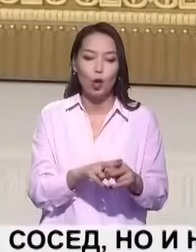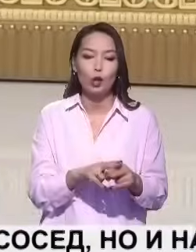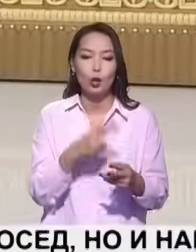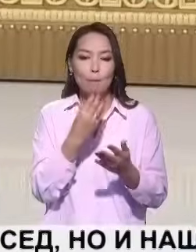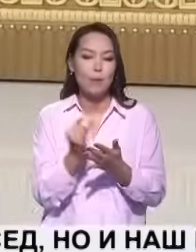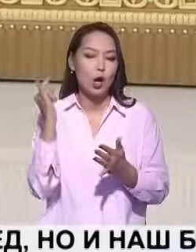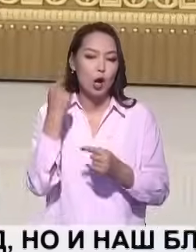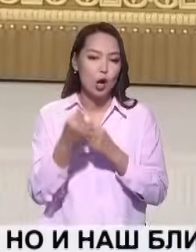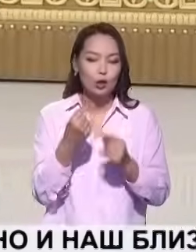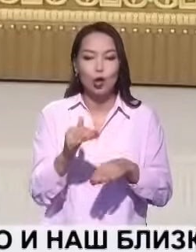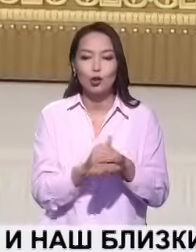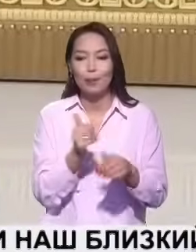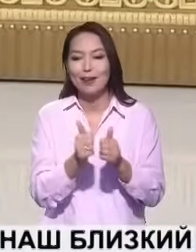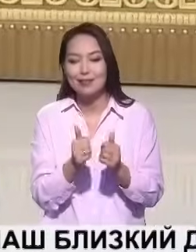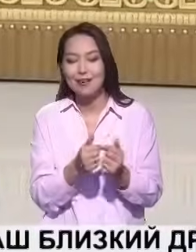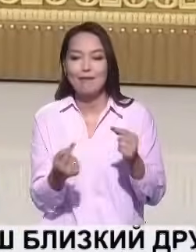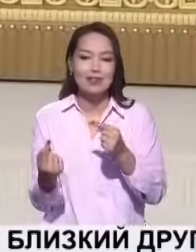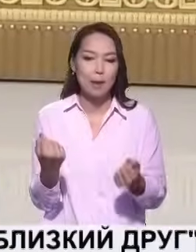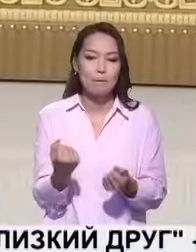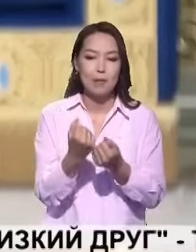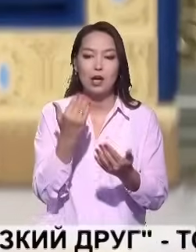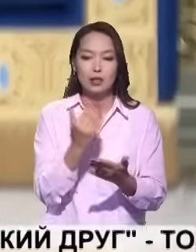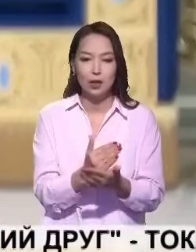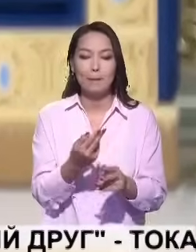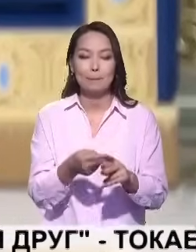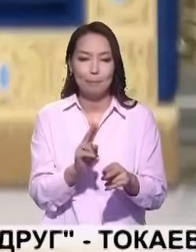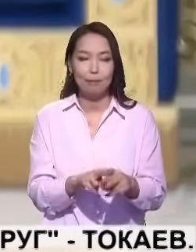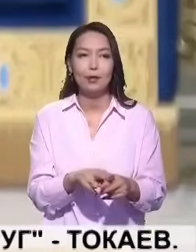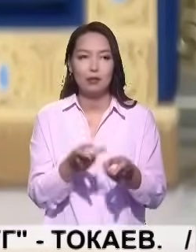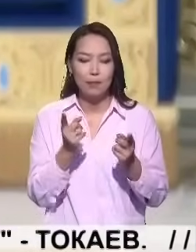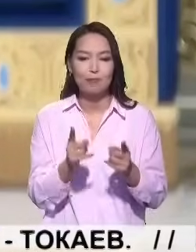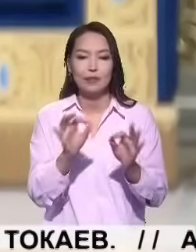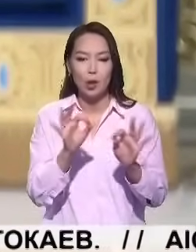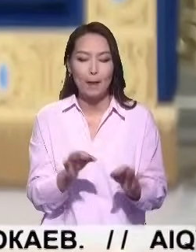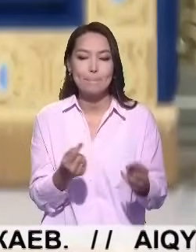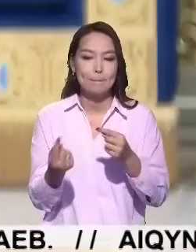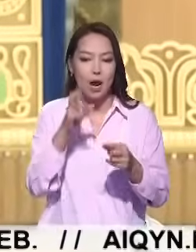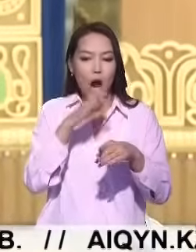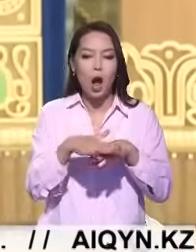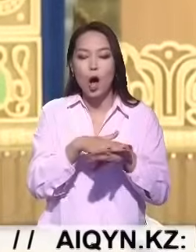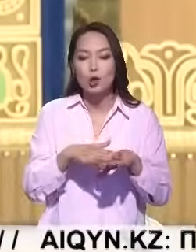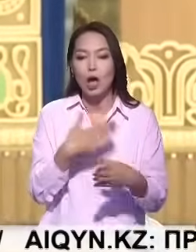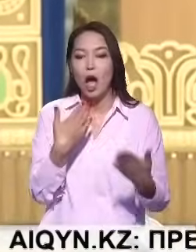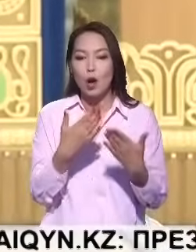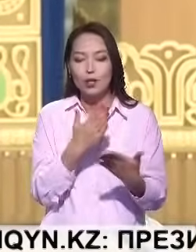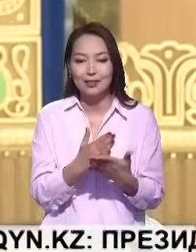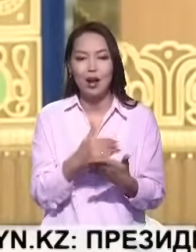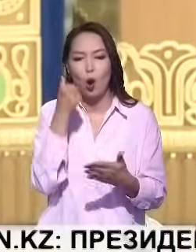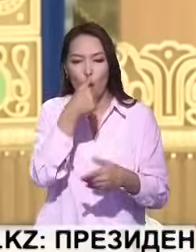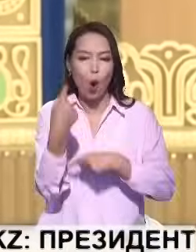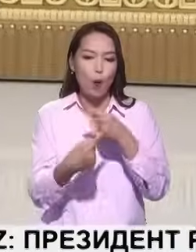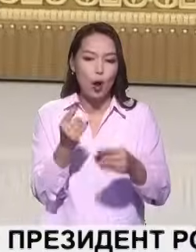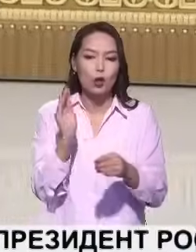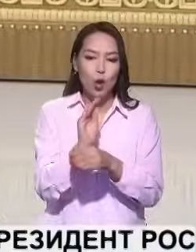истории, добрососедства и взаимной поддержки, мы выстроили поистине образцовые межгосударственные отношения, которые из года в год